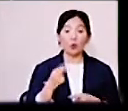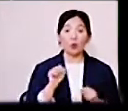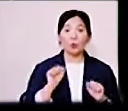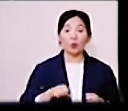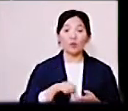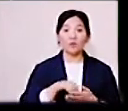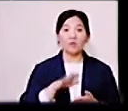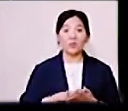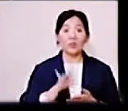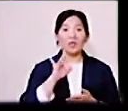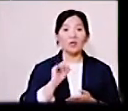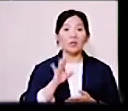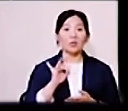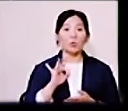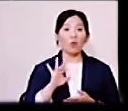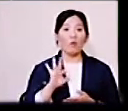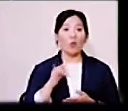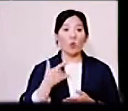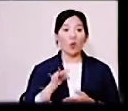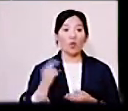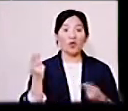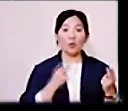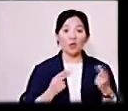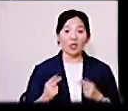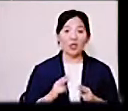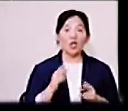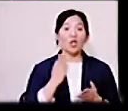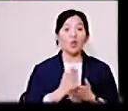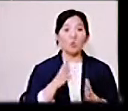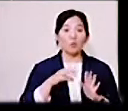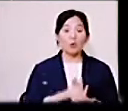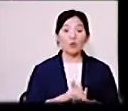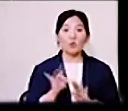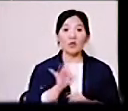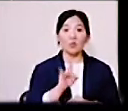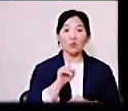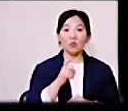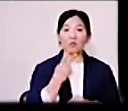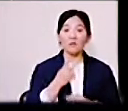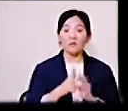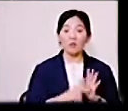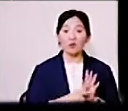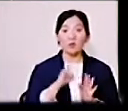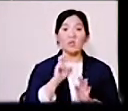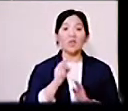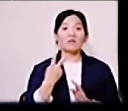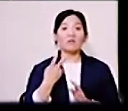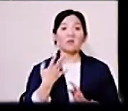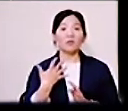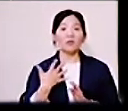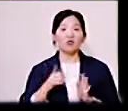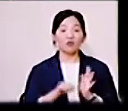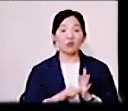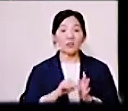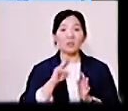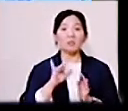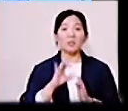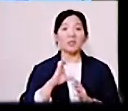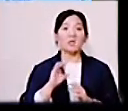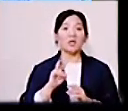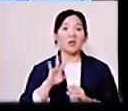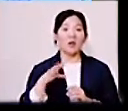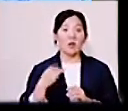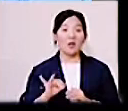пиксели растрового изображения, имеющего размер 128 на 256 пикселей